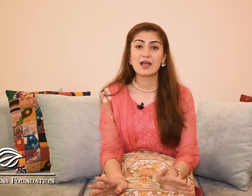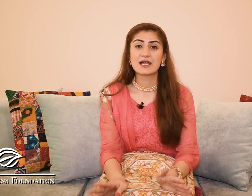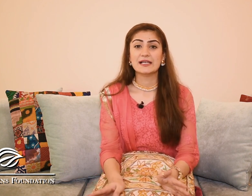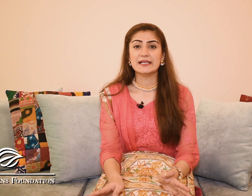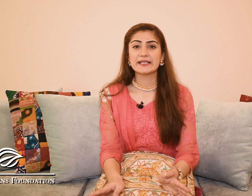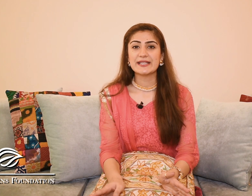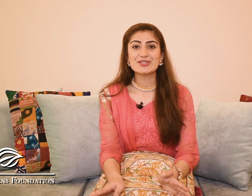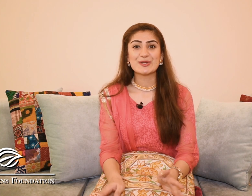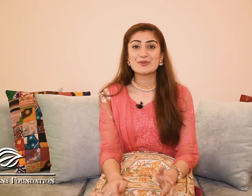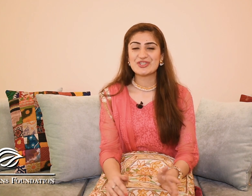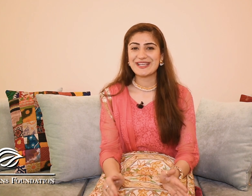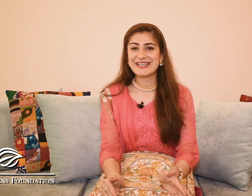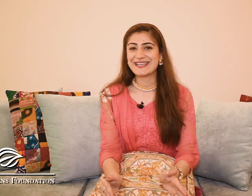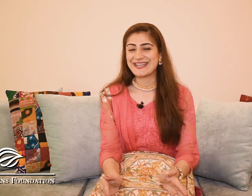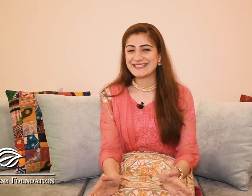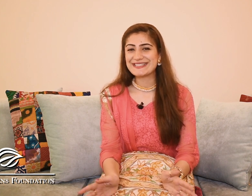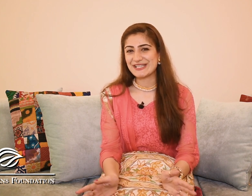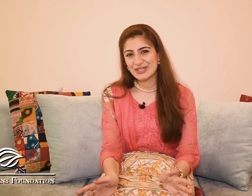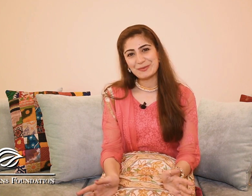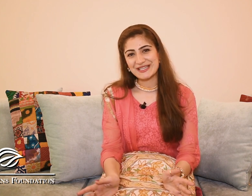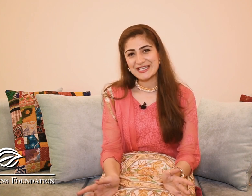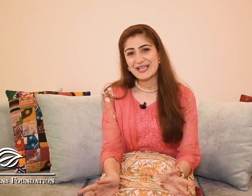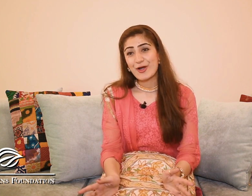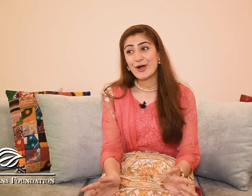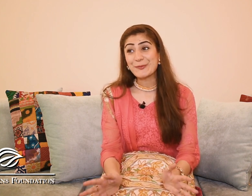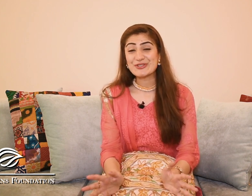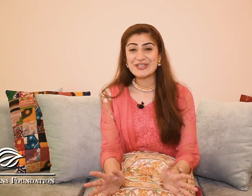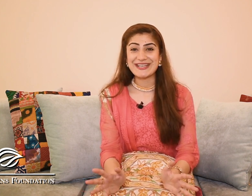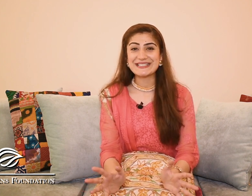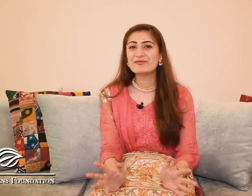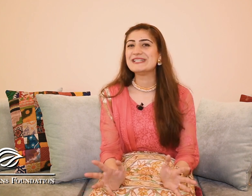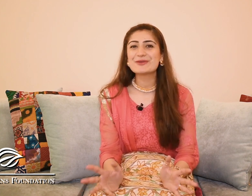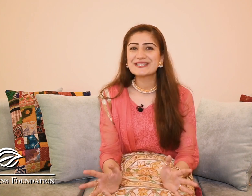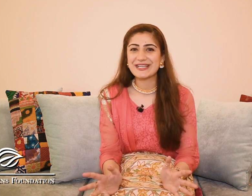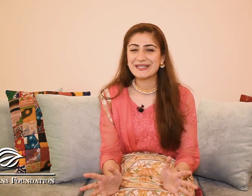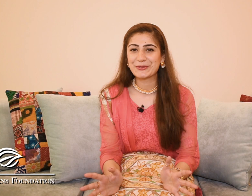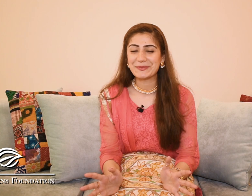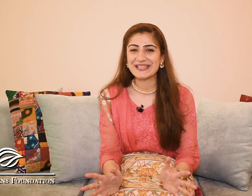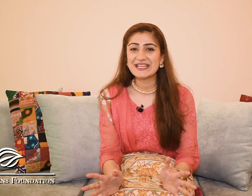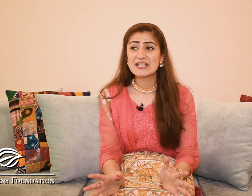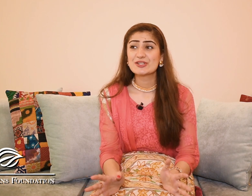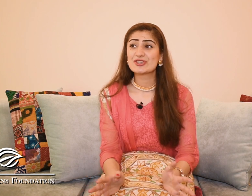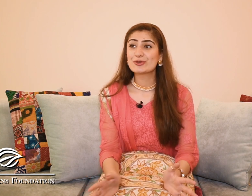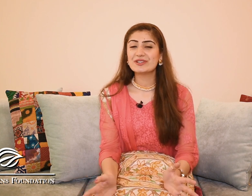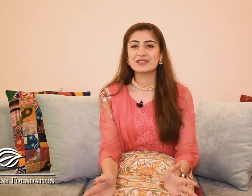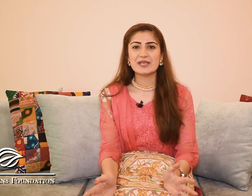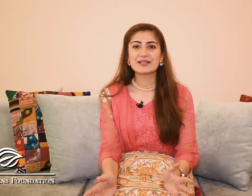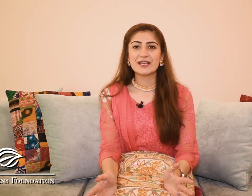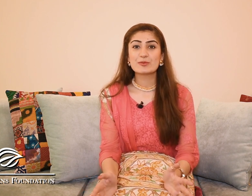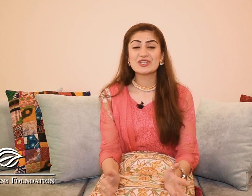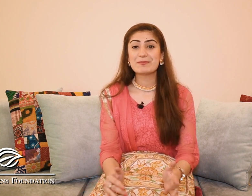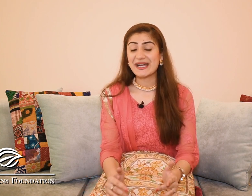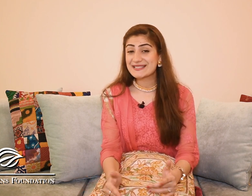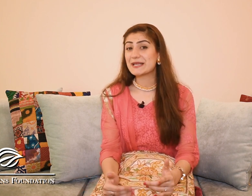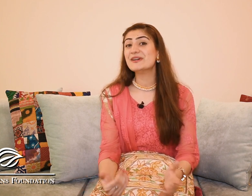था. लेकिन जब मुझे एक ऐसी टीचर मिली और मुझे ऐसी वीडियोस देखने को मिली जिनको